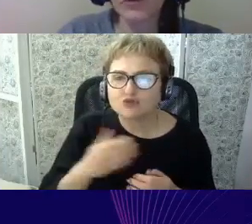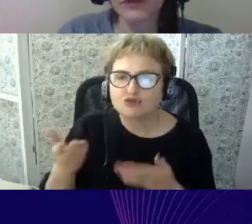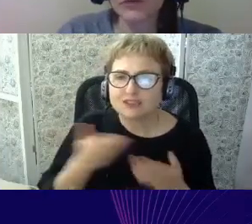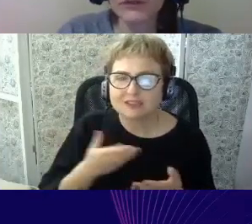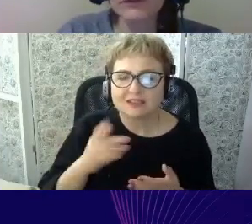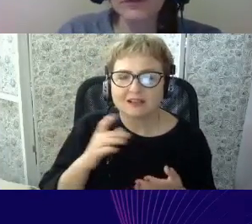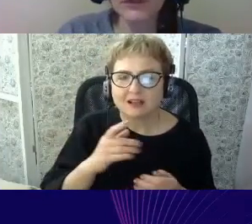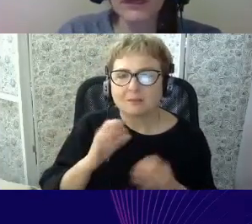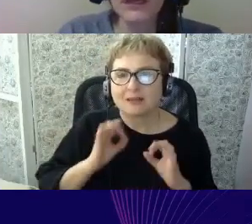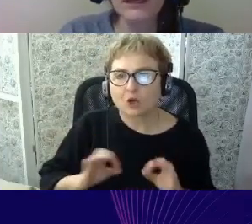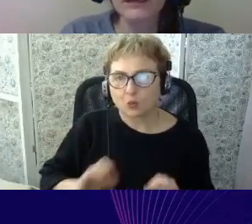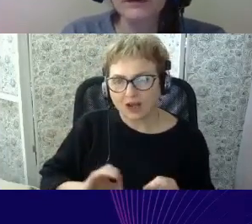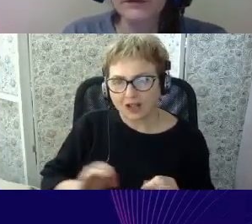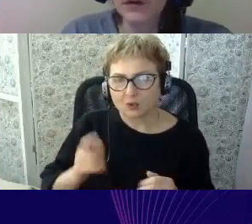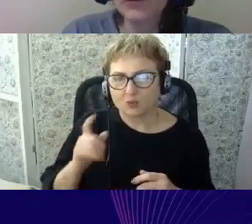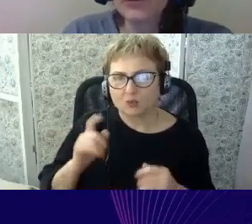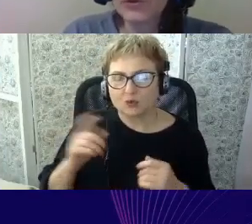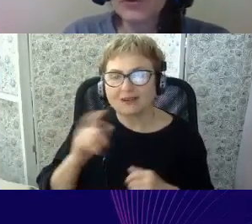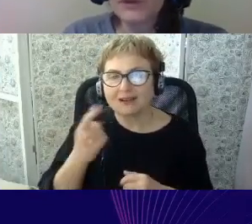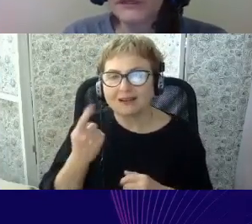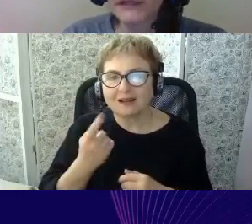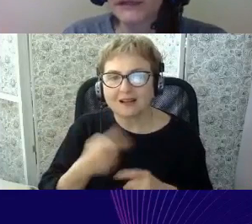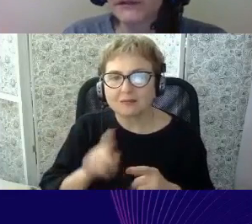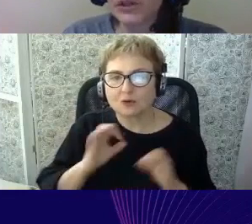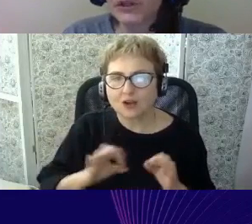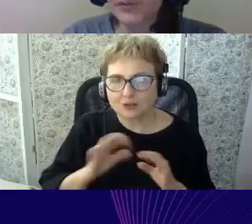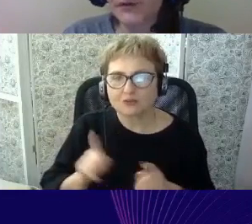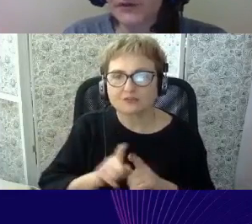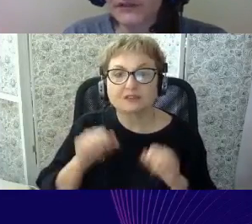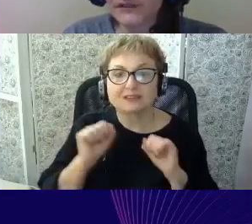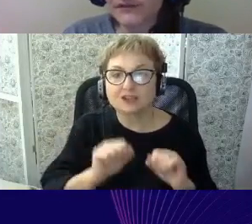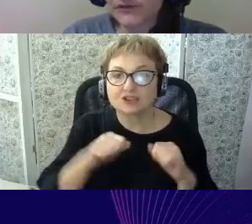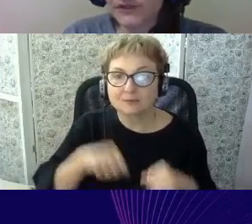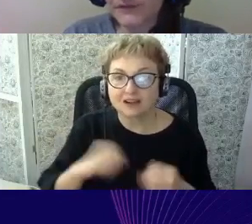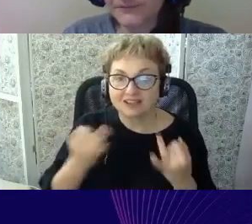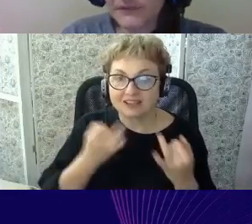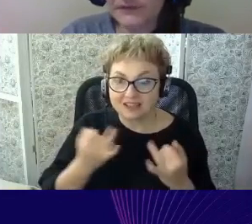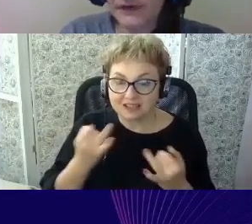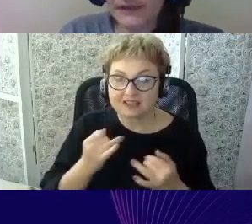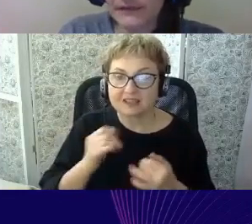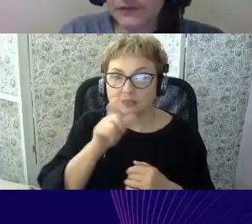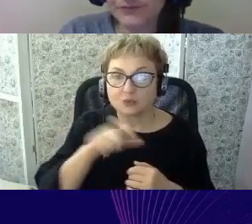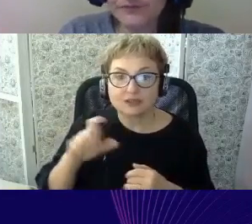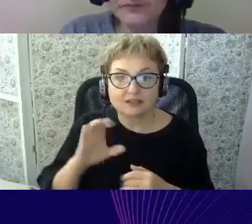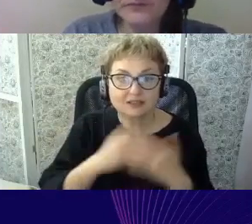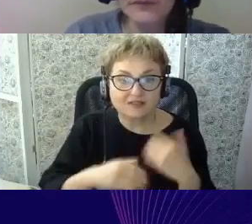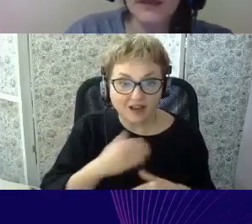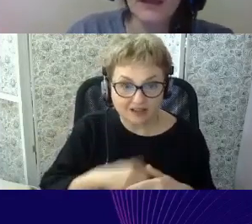именно прокуратура сегодня, как никакой другой субъект, стоит на защите прав и интересов людей с